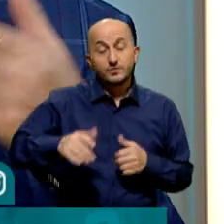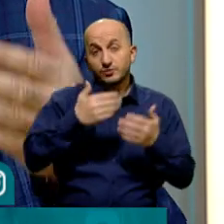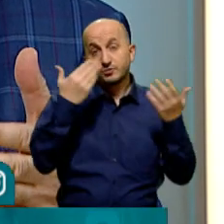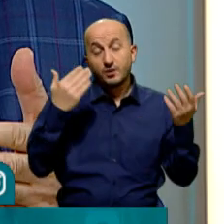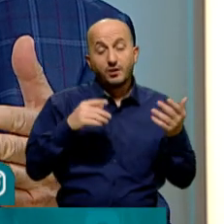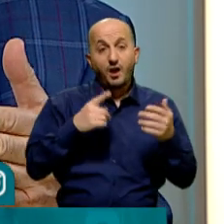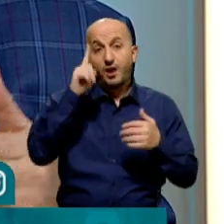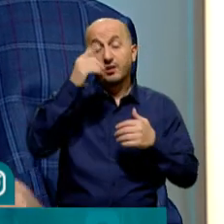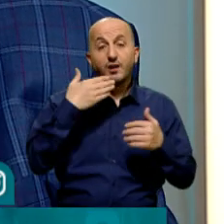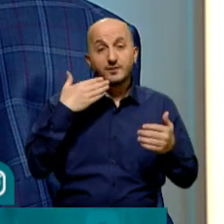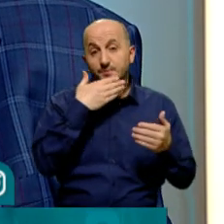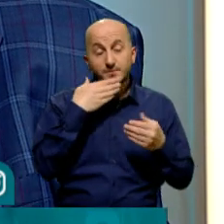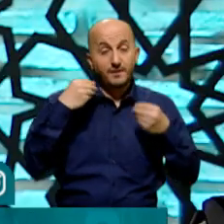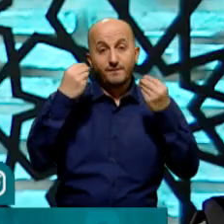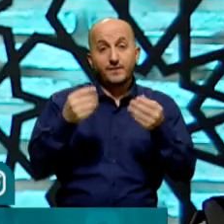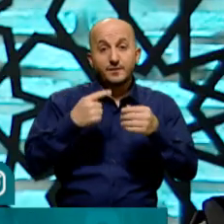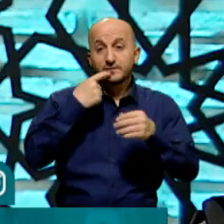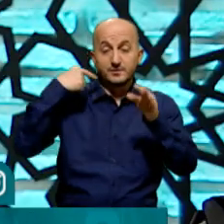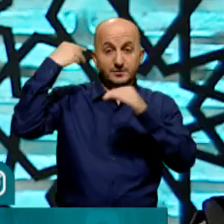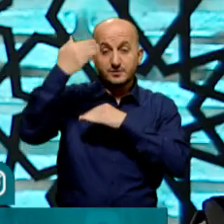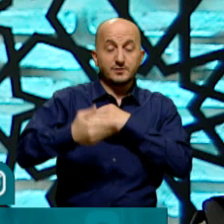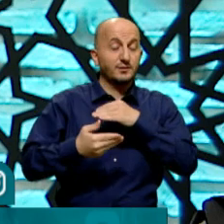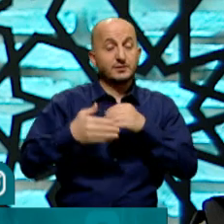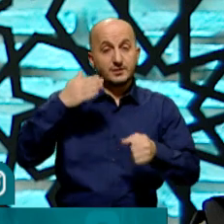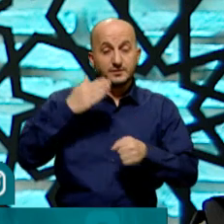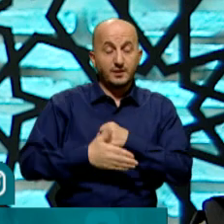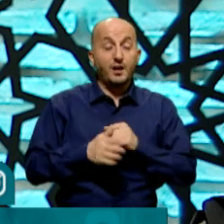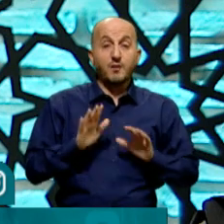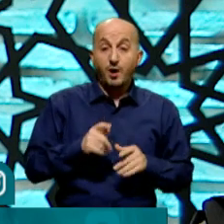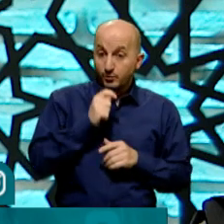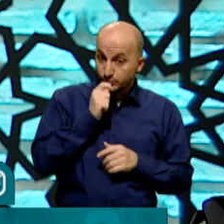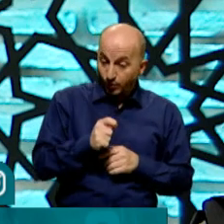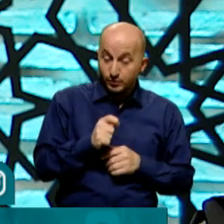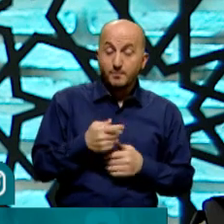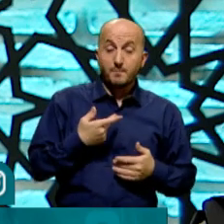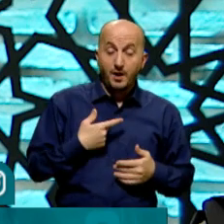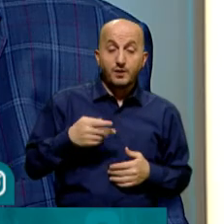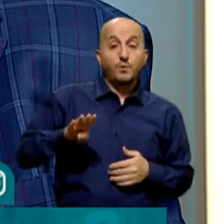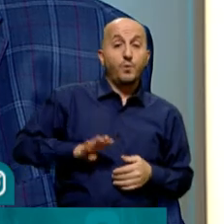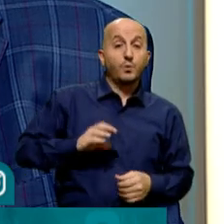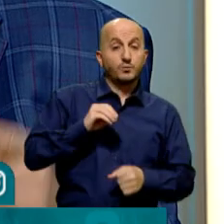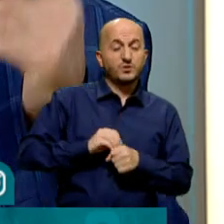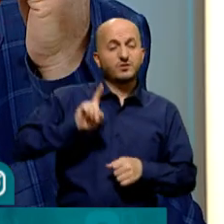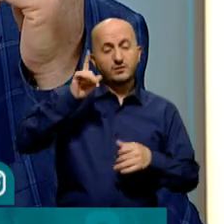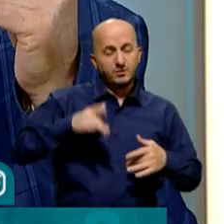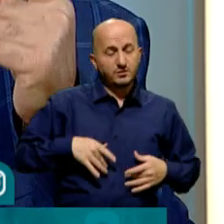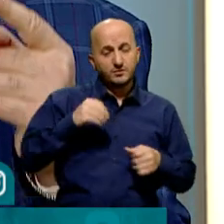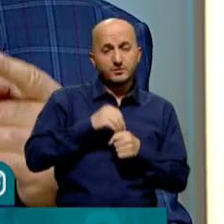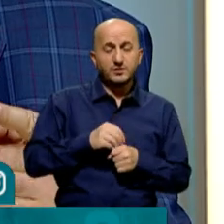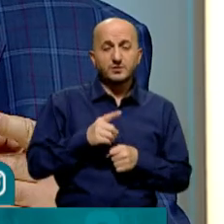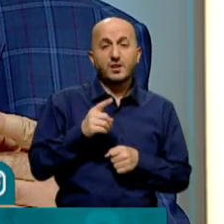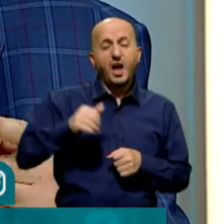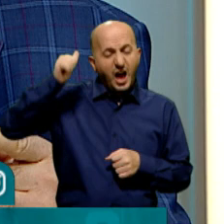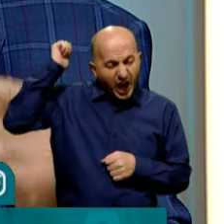verir, önümüzdeki yıl keserler. İnşallah. Ama adak yapılmışsa, ben oğlum için, Allah rızası için bir